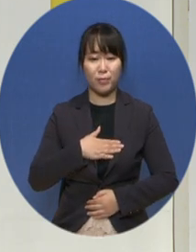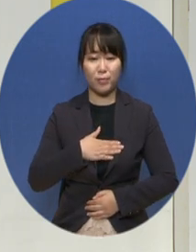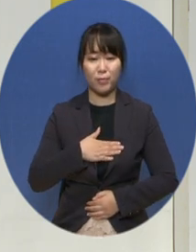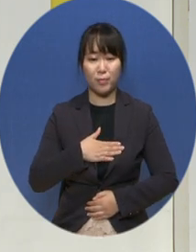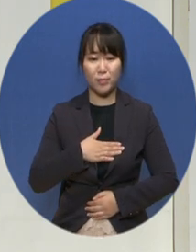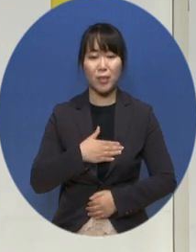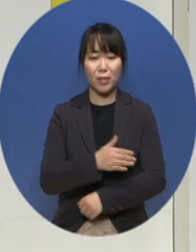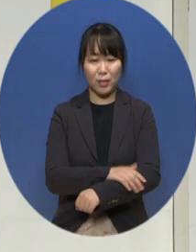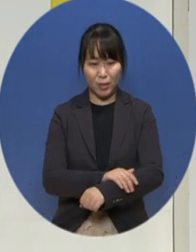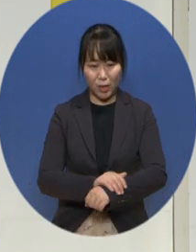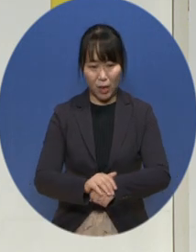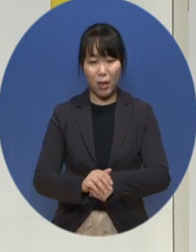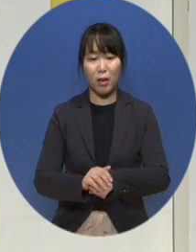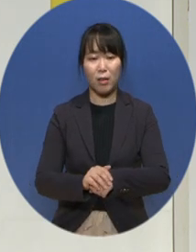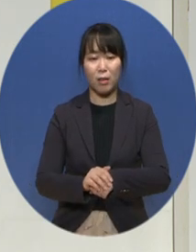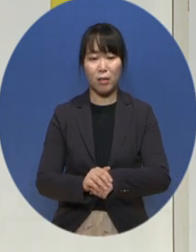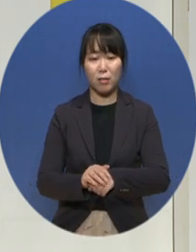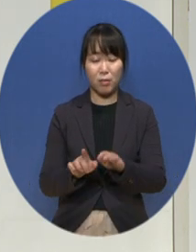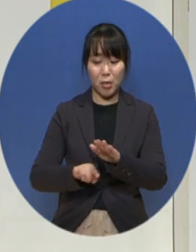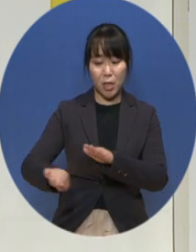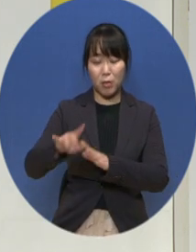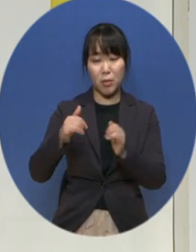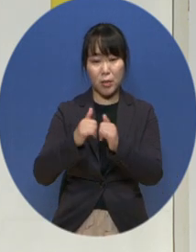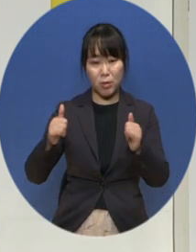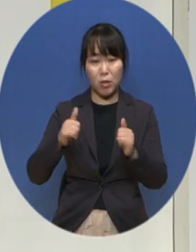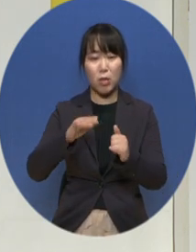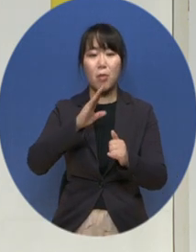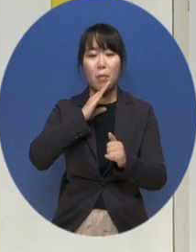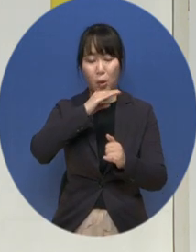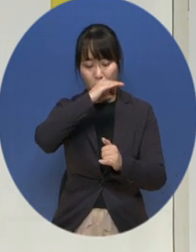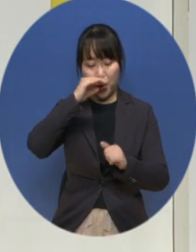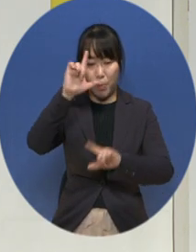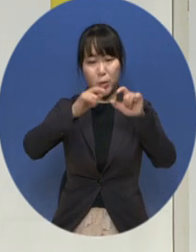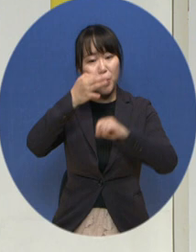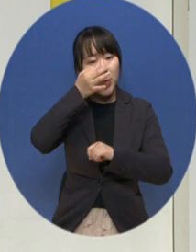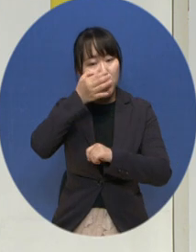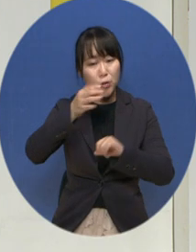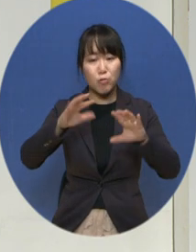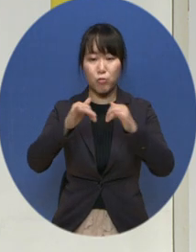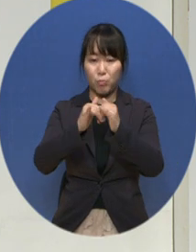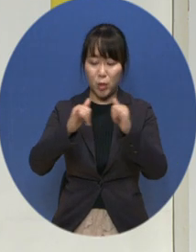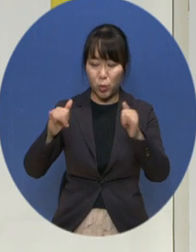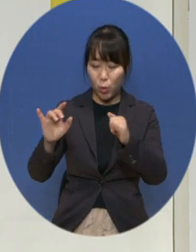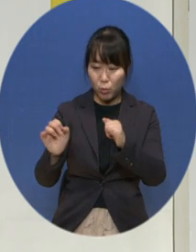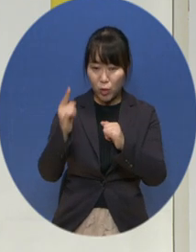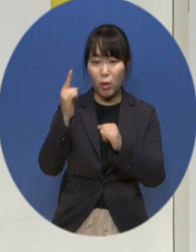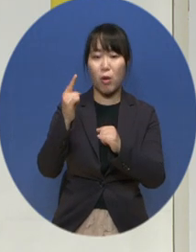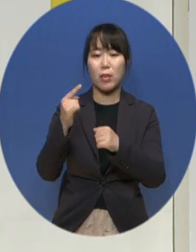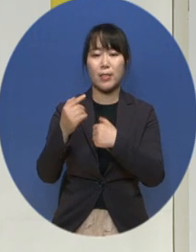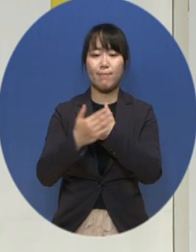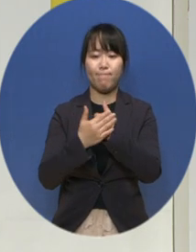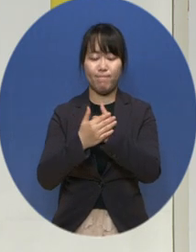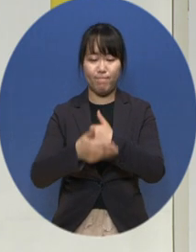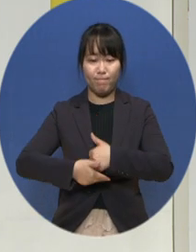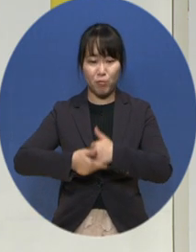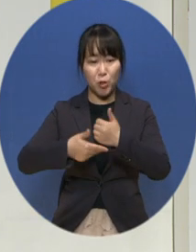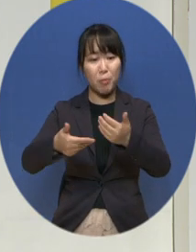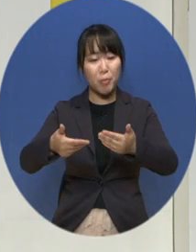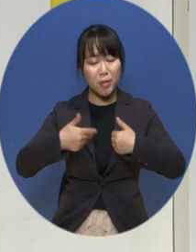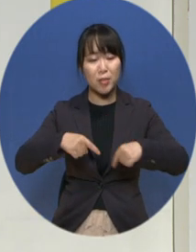뭐 잘도 2 한번 리듬 리더로서 참모습 보이는 그루 서 국민들로부터 지지와 존경을